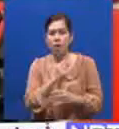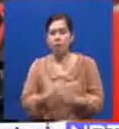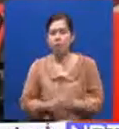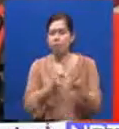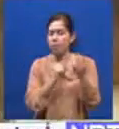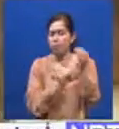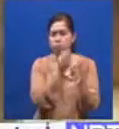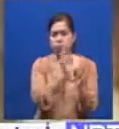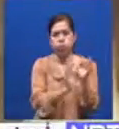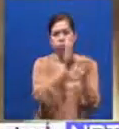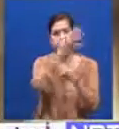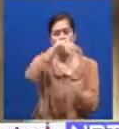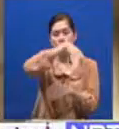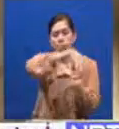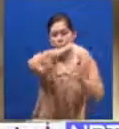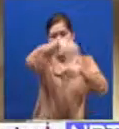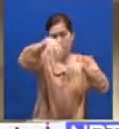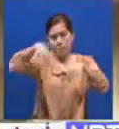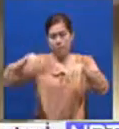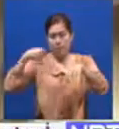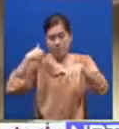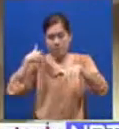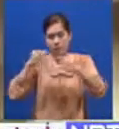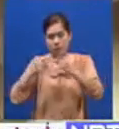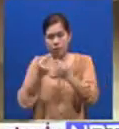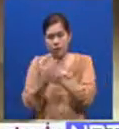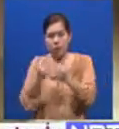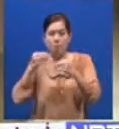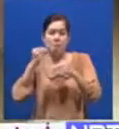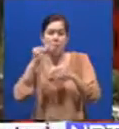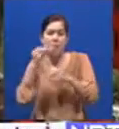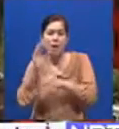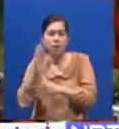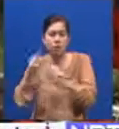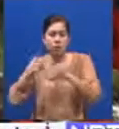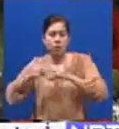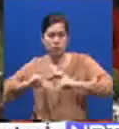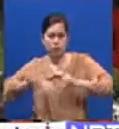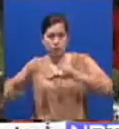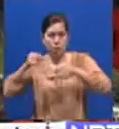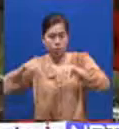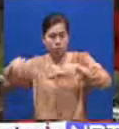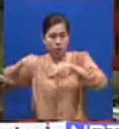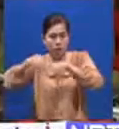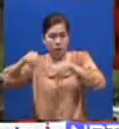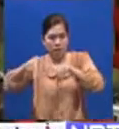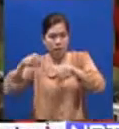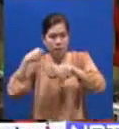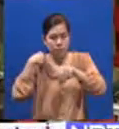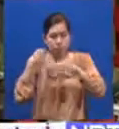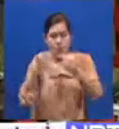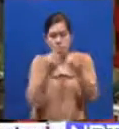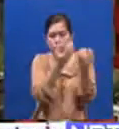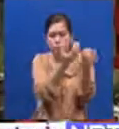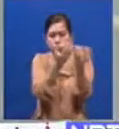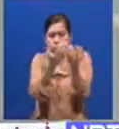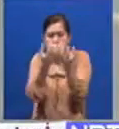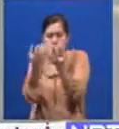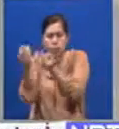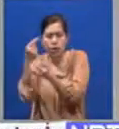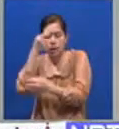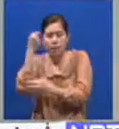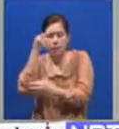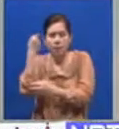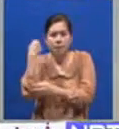ดไปทั้งหลังและลุกลามไปติดบ้านเจ้าของซึ่งอยู่ติดกับโรงงานดังกล่าวด้วยจนเกิดเป็นกลุ่มควันสีดำลอยพวยพุ่ง